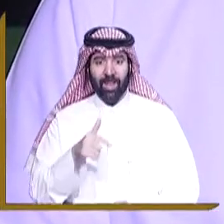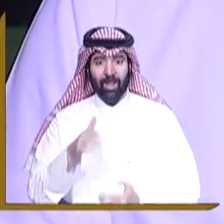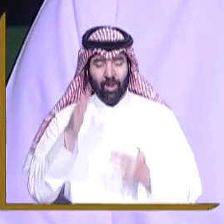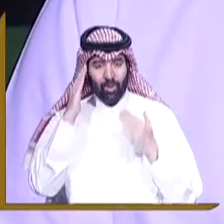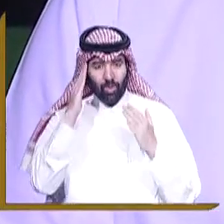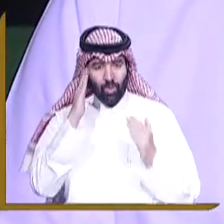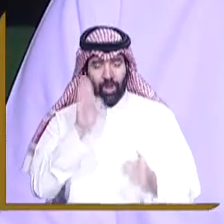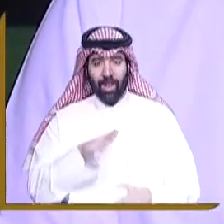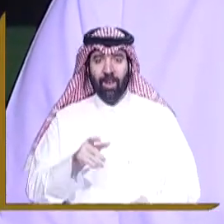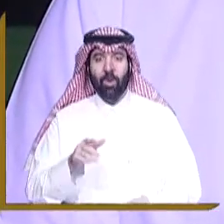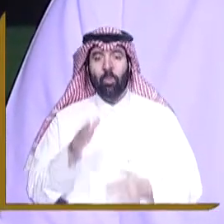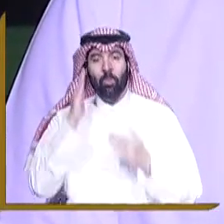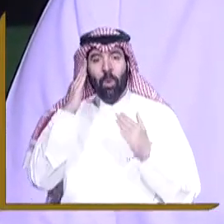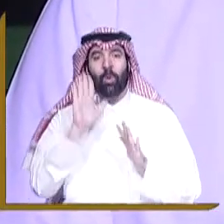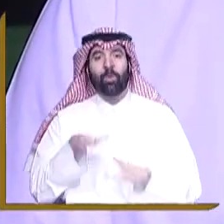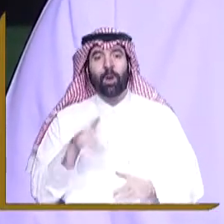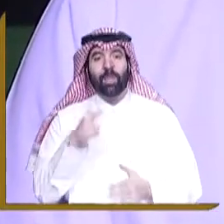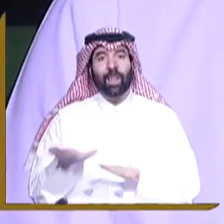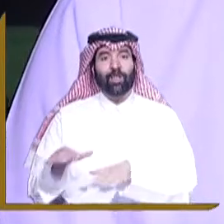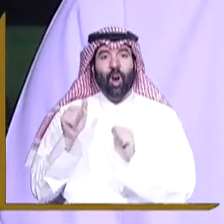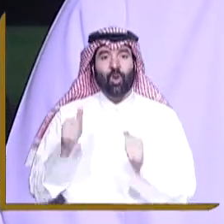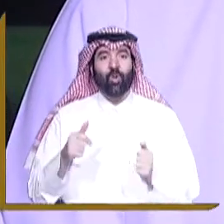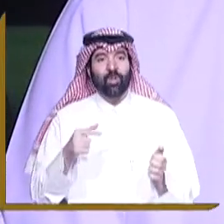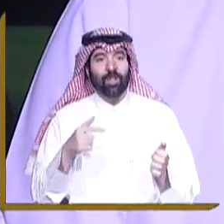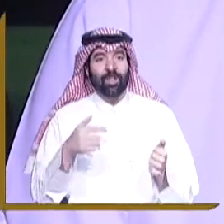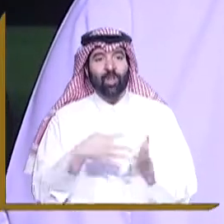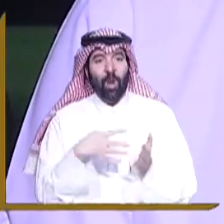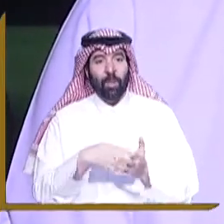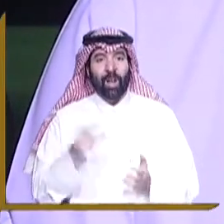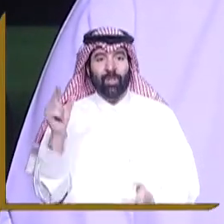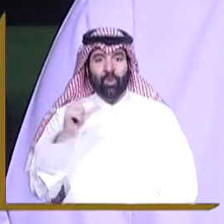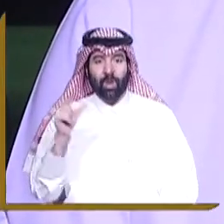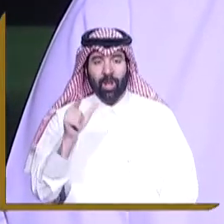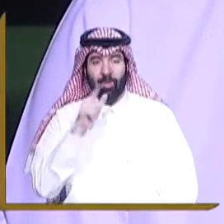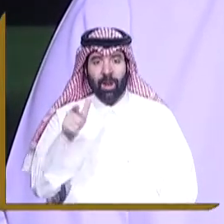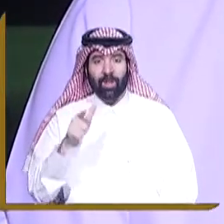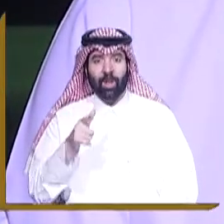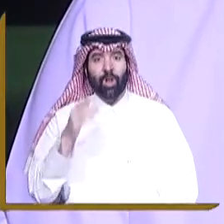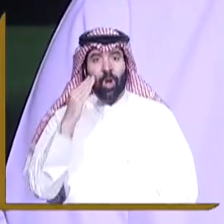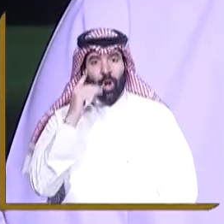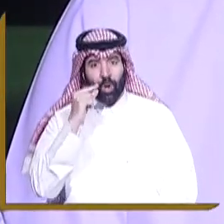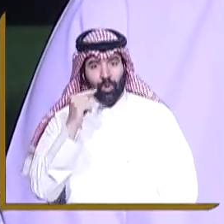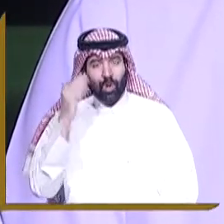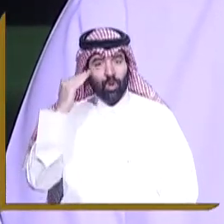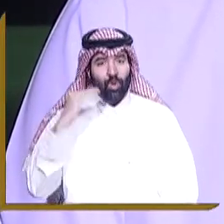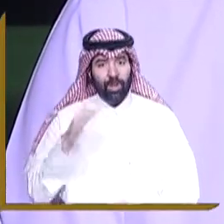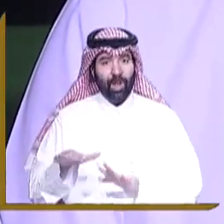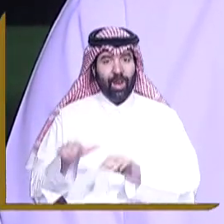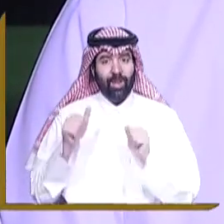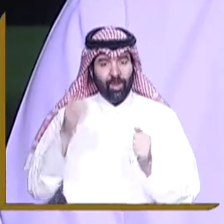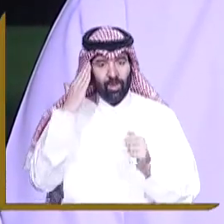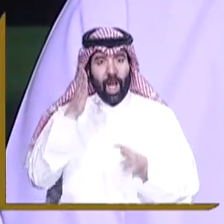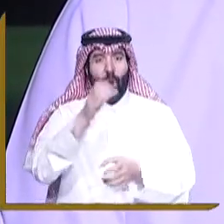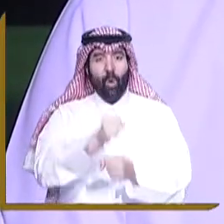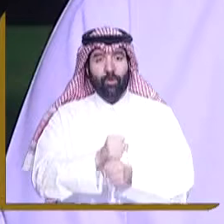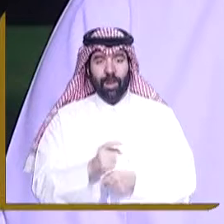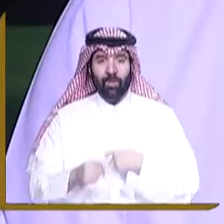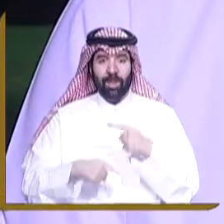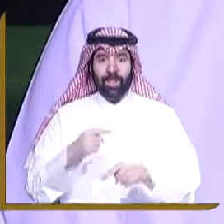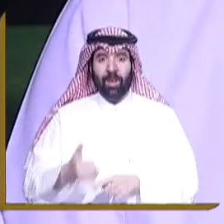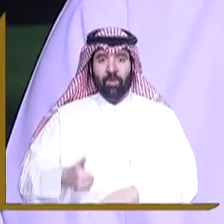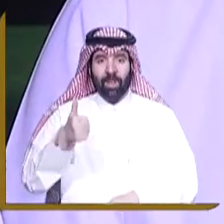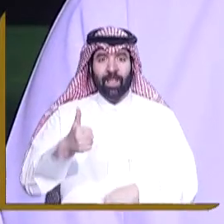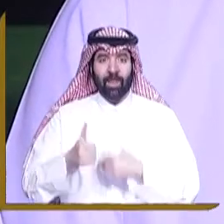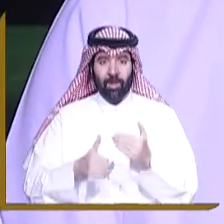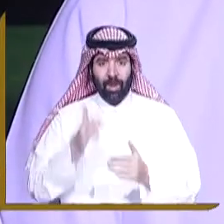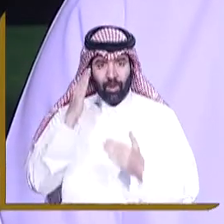لهم التهنئة بهذا التخرج للخريجين والخريجات، ونتمنى لهم التوفيق في مسيرتهم